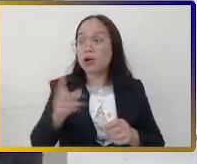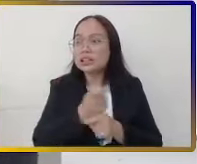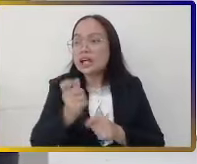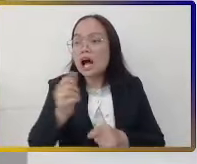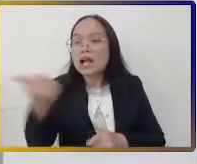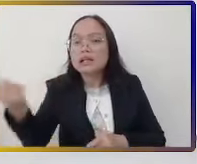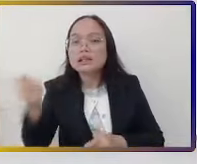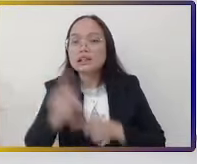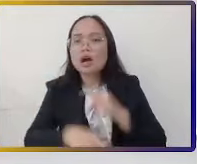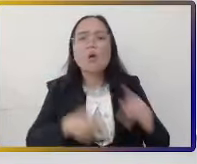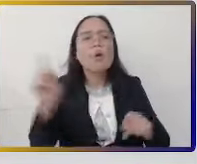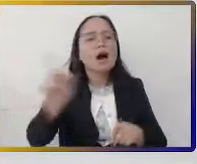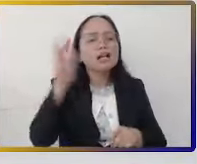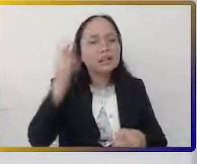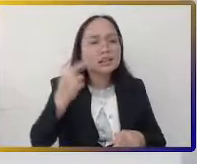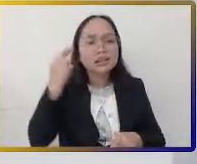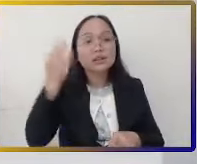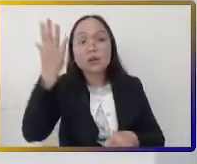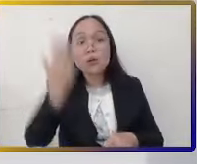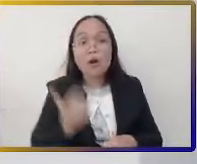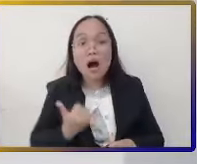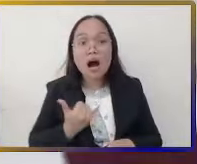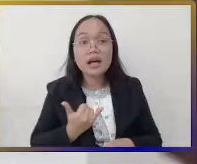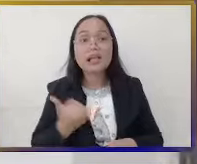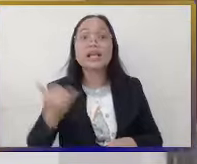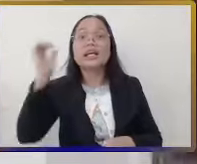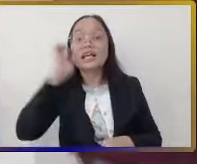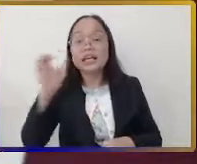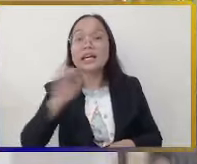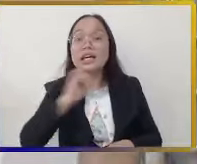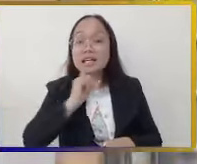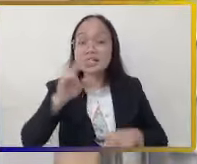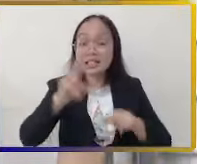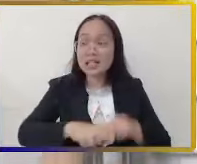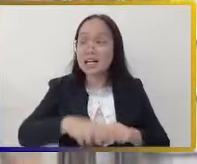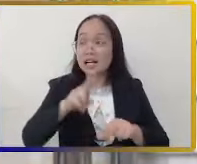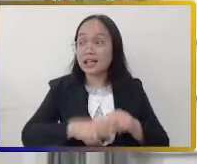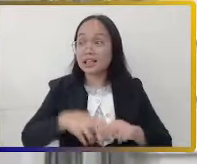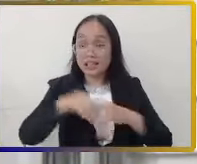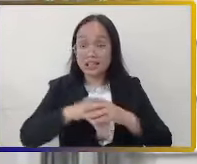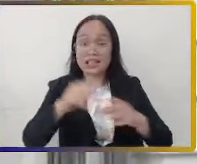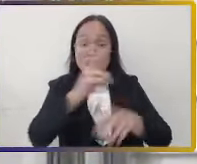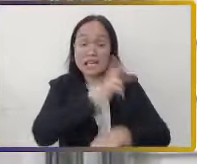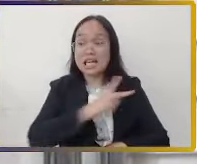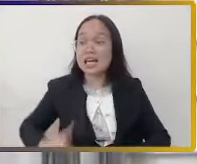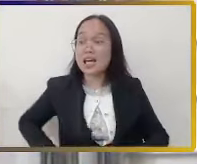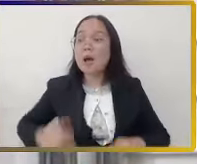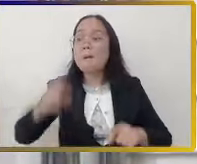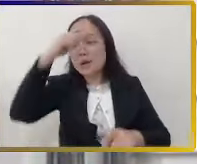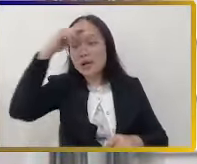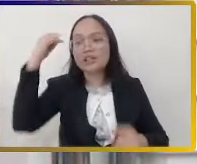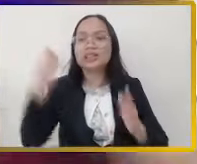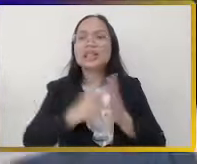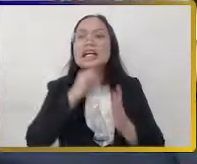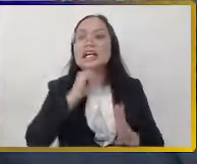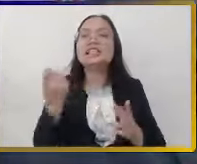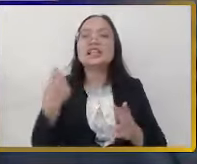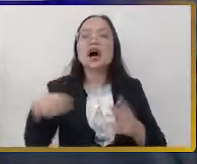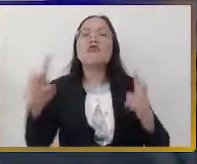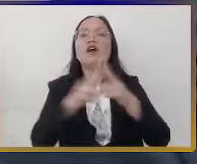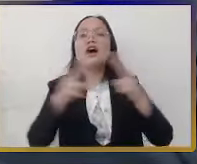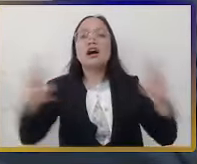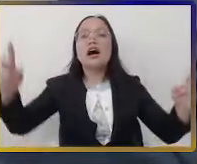Ang dahilan kung bakit siya ay naupo bilang hari, because it is the very